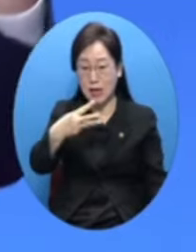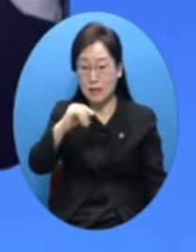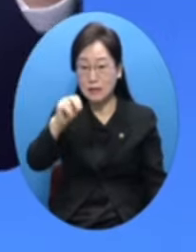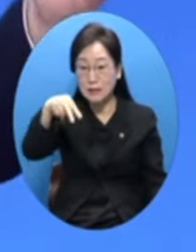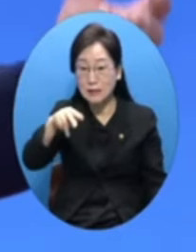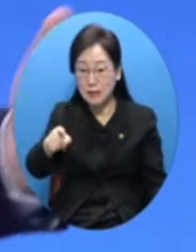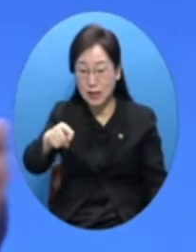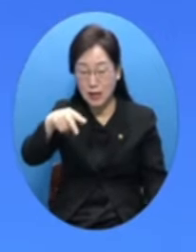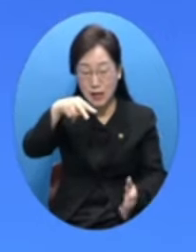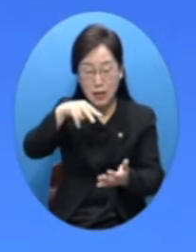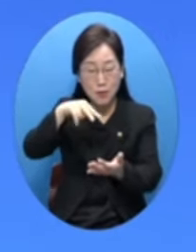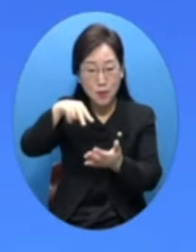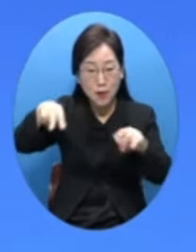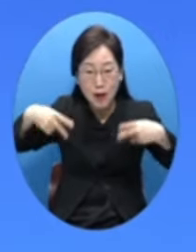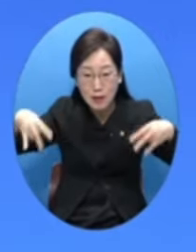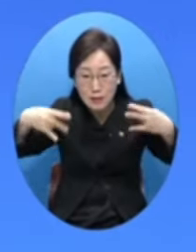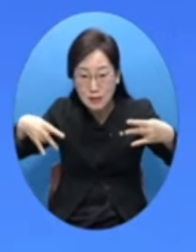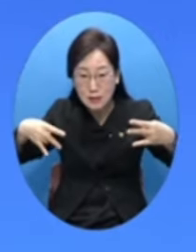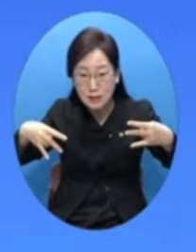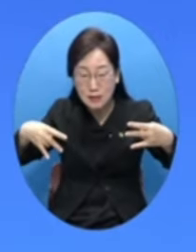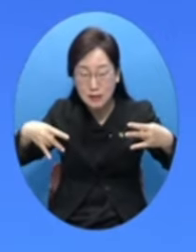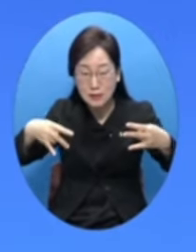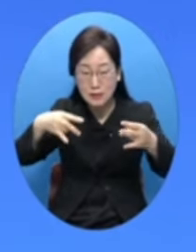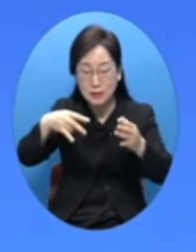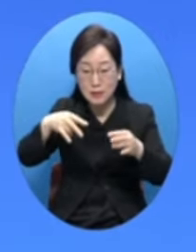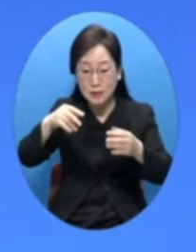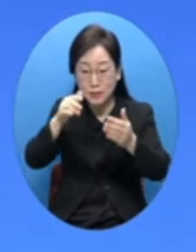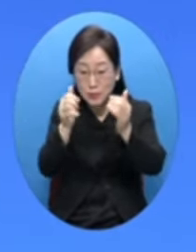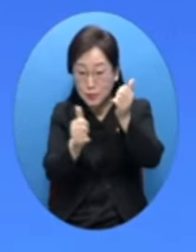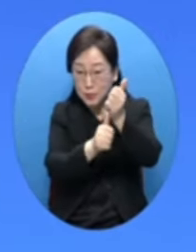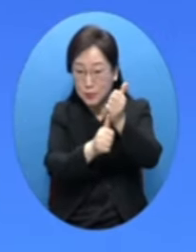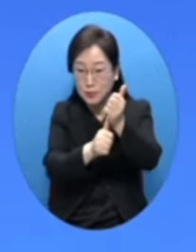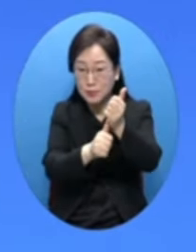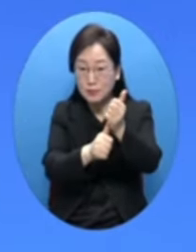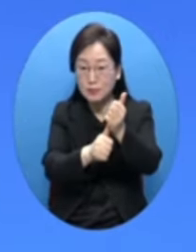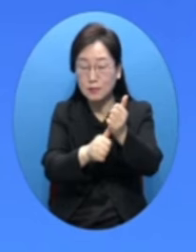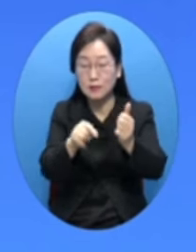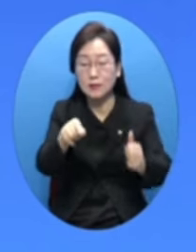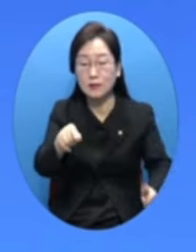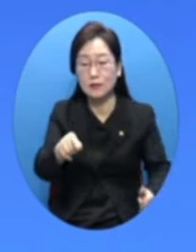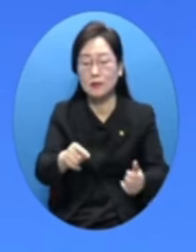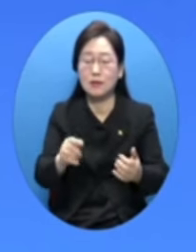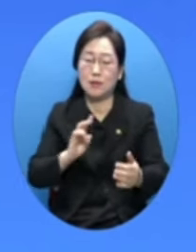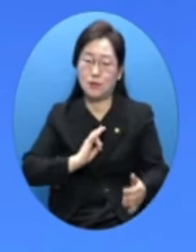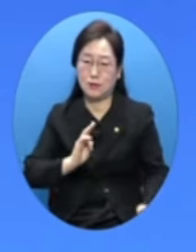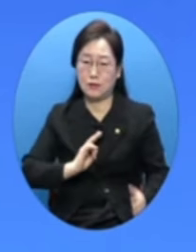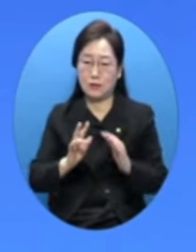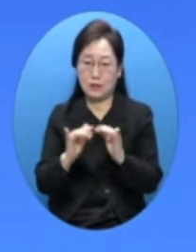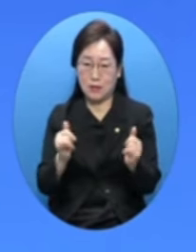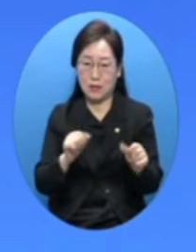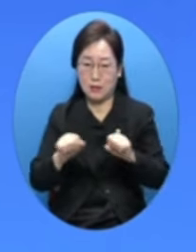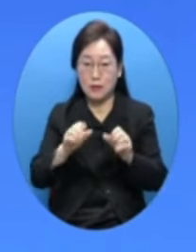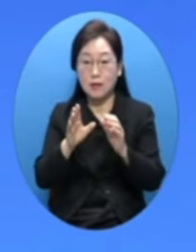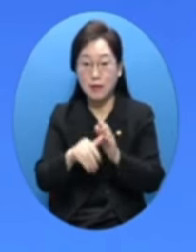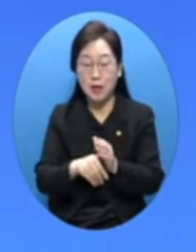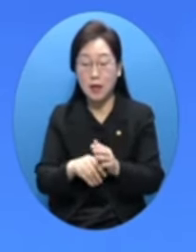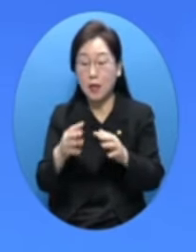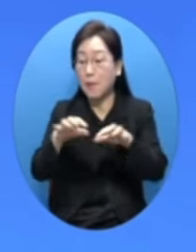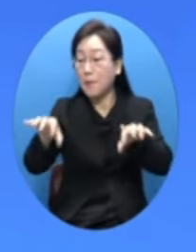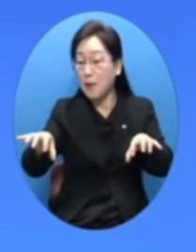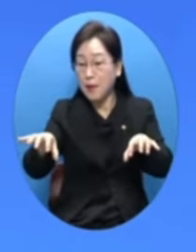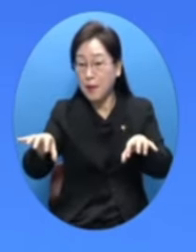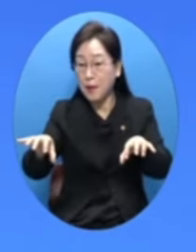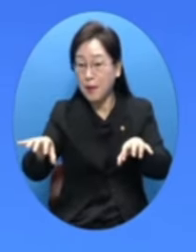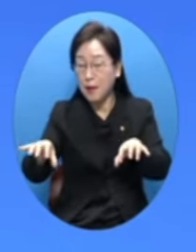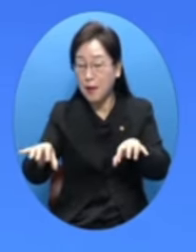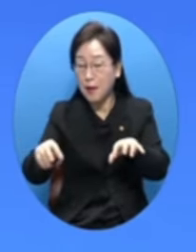약 3000년 전입니다. 그 이웃나라의 강대국에 아람이라고 하는 나라가 있는데 이 나라에 나만이라고